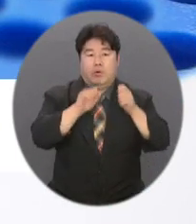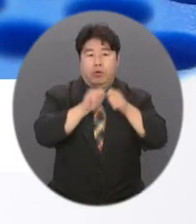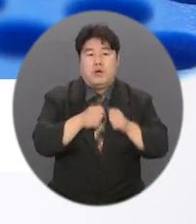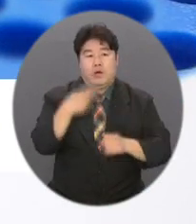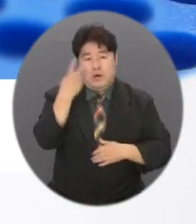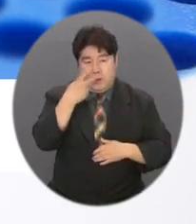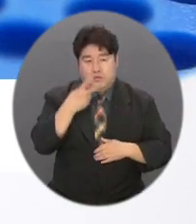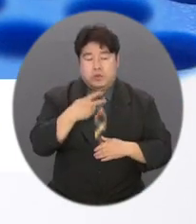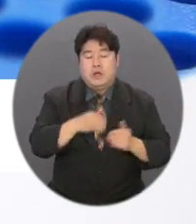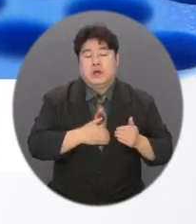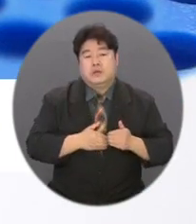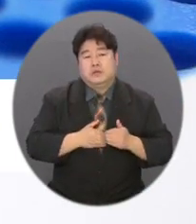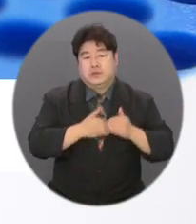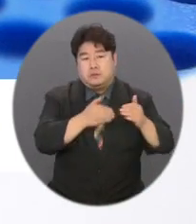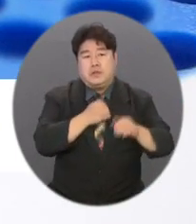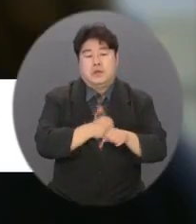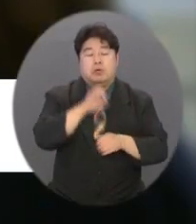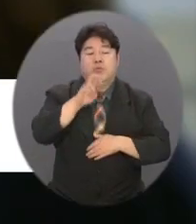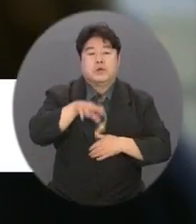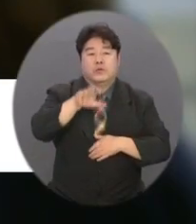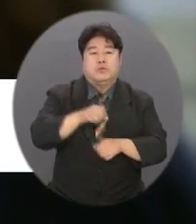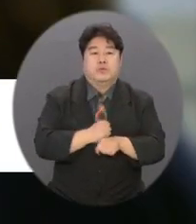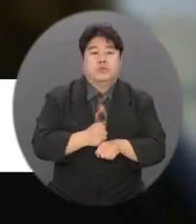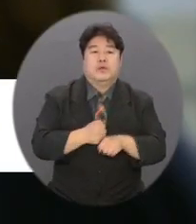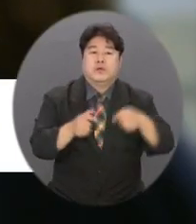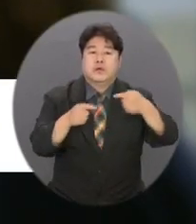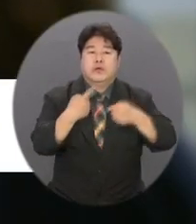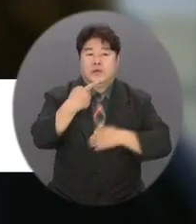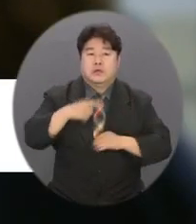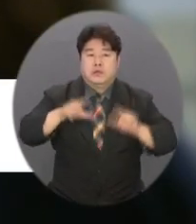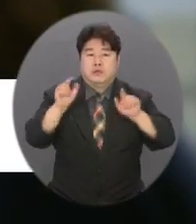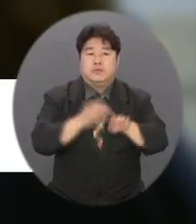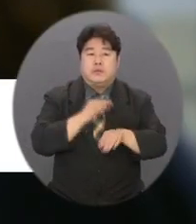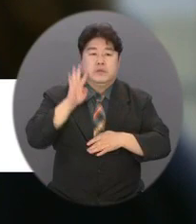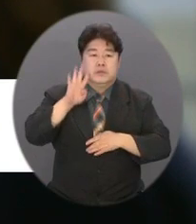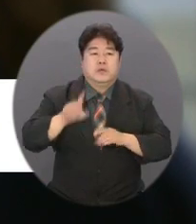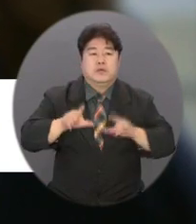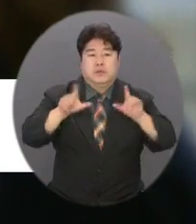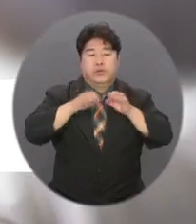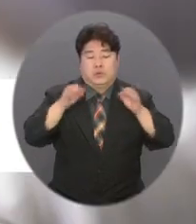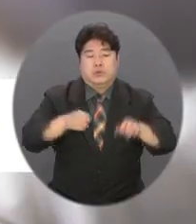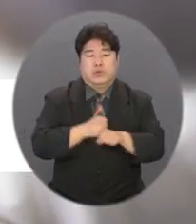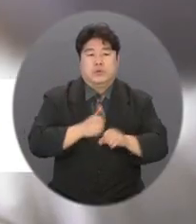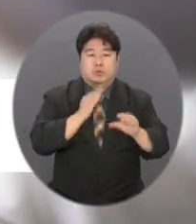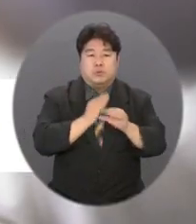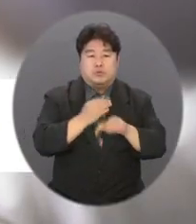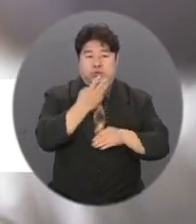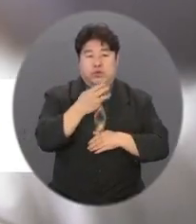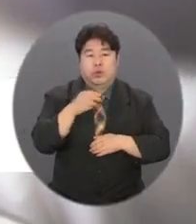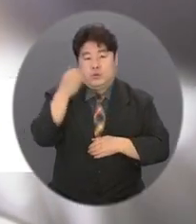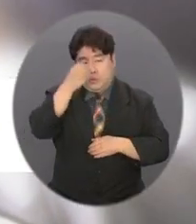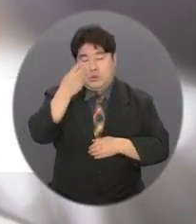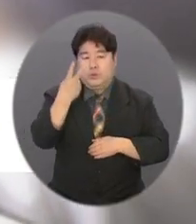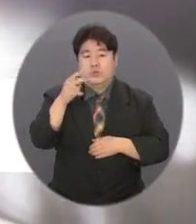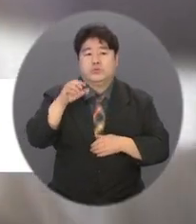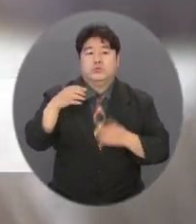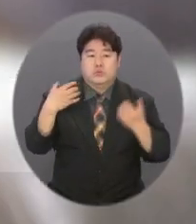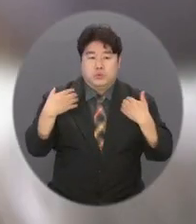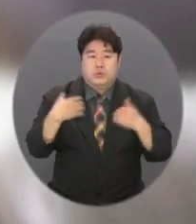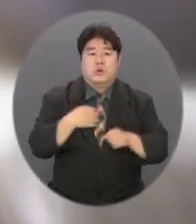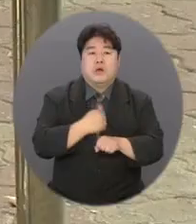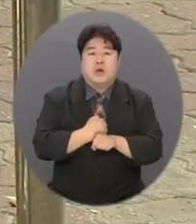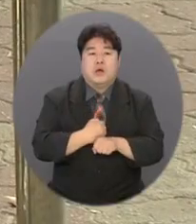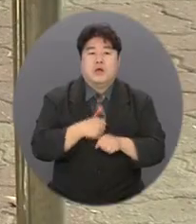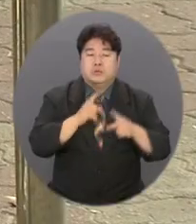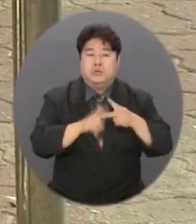진행했습니다 방주에서 는 지난 1일부터 사흘 동안 중학교 3곳과 고등학교 2곳 초등학교 한